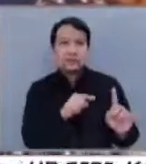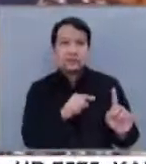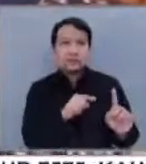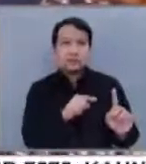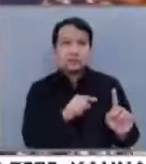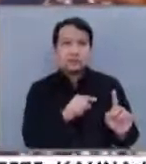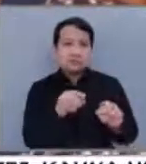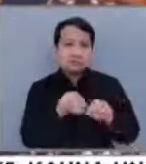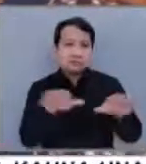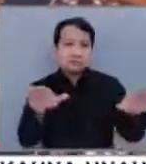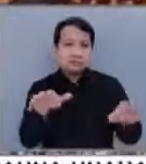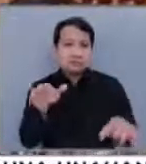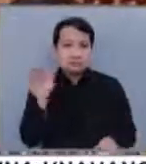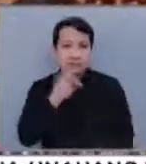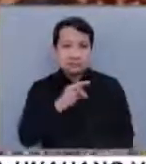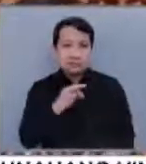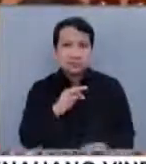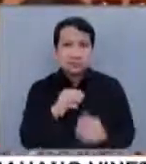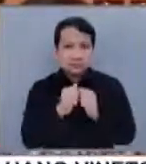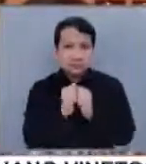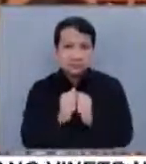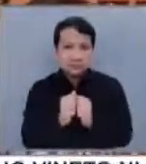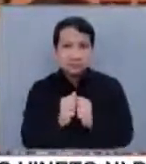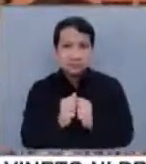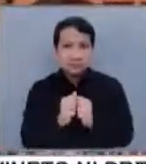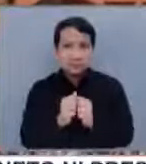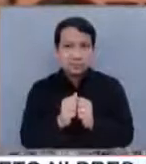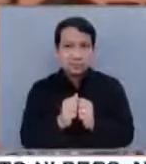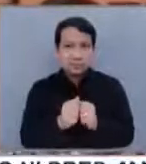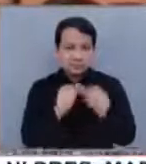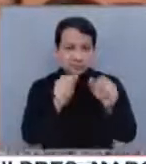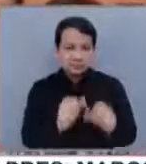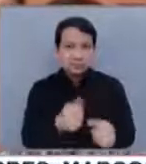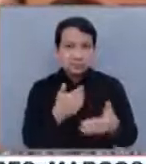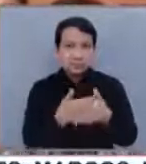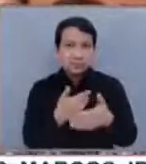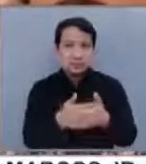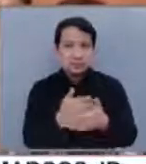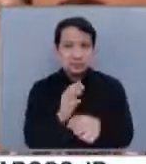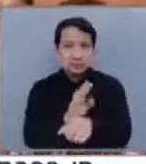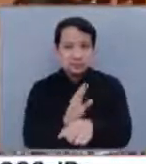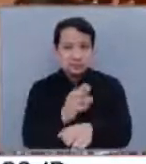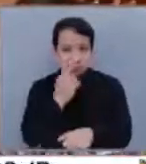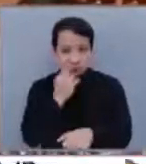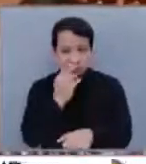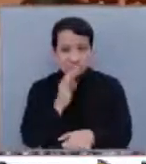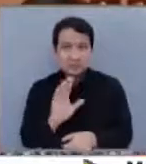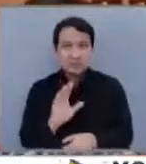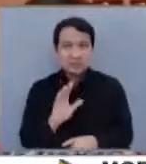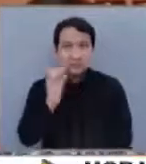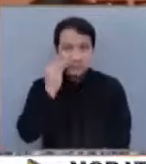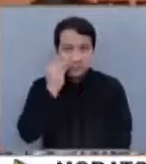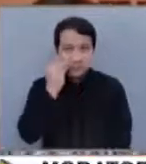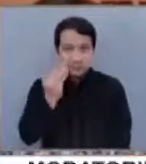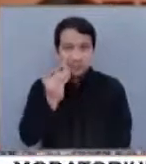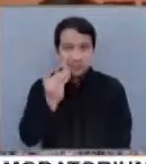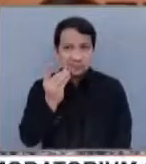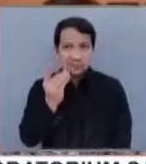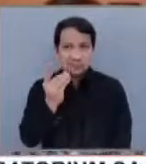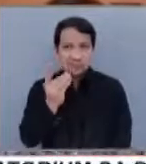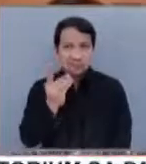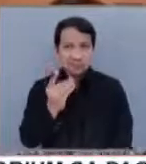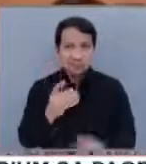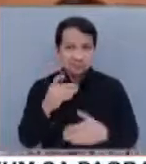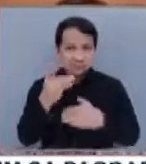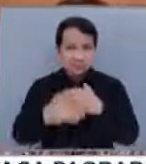ng balita bilang parte ng publicity ng nalalapit nilang film. Biro pa ni Diaz, dapat mapaaga ang premiere ng pelikula